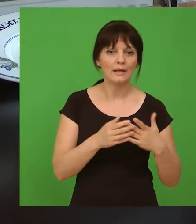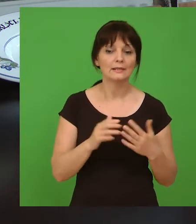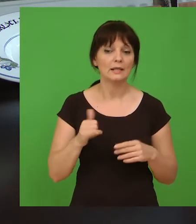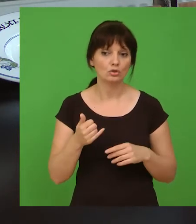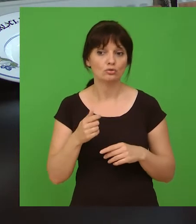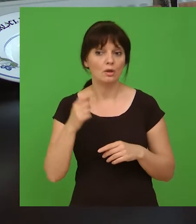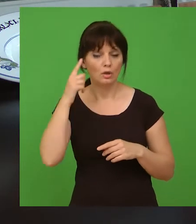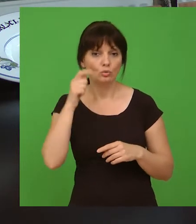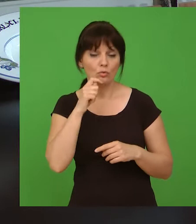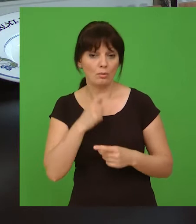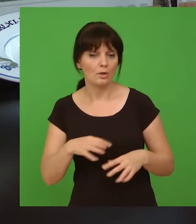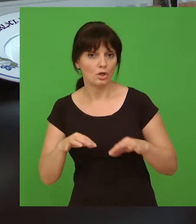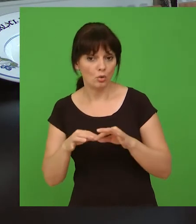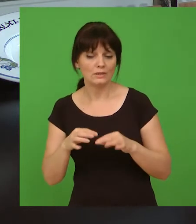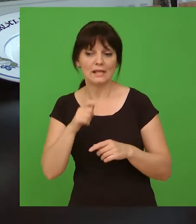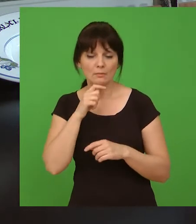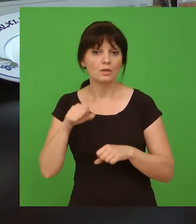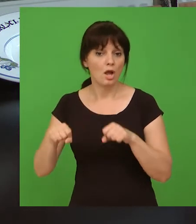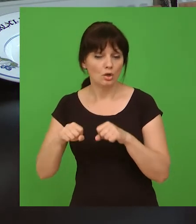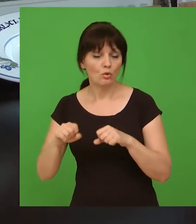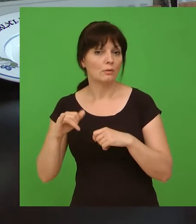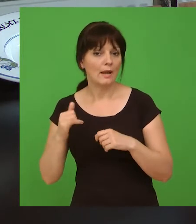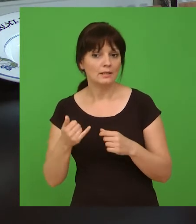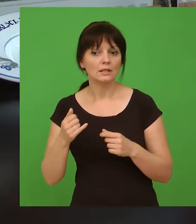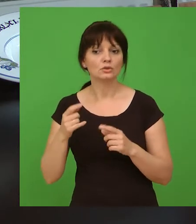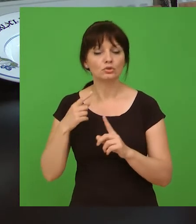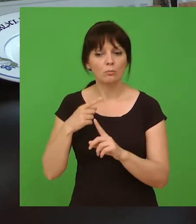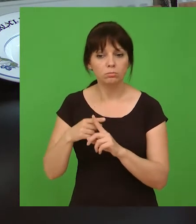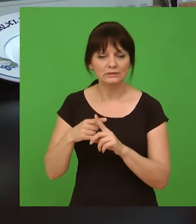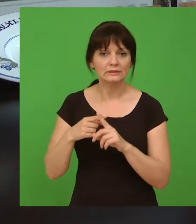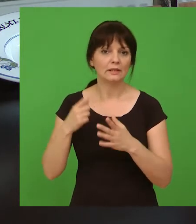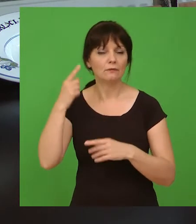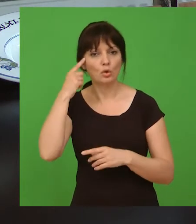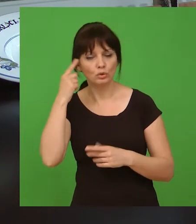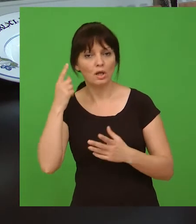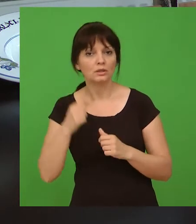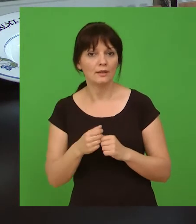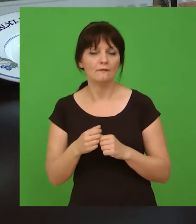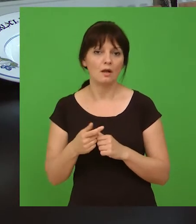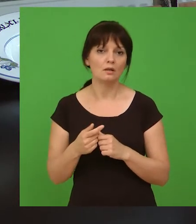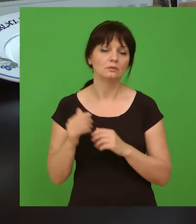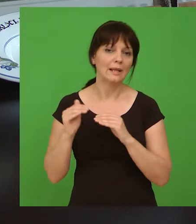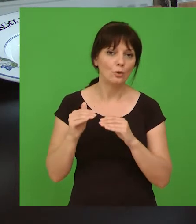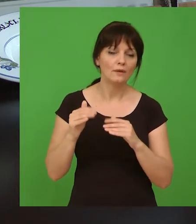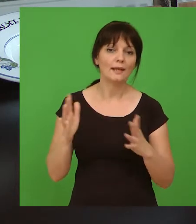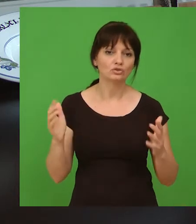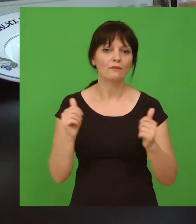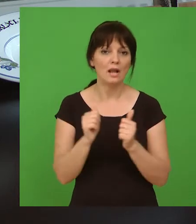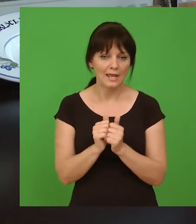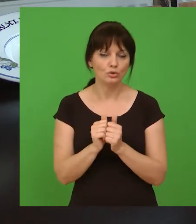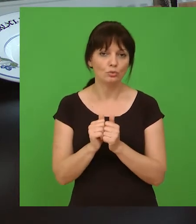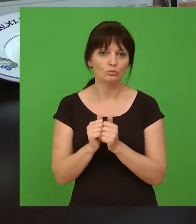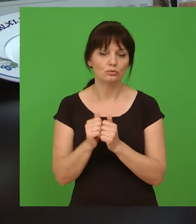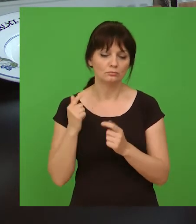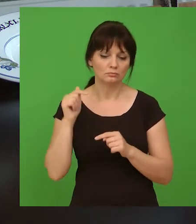hát tudjuk itt Magyarországon a magyar kormánynak is a jó irányú gondolataival, támogatásával